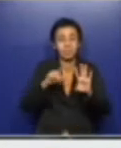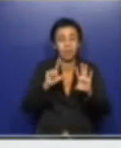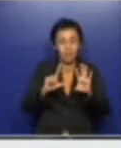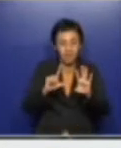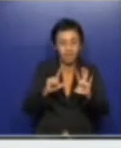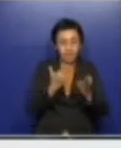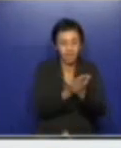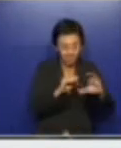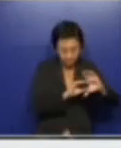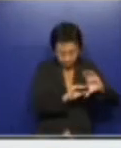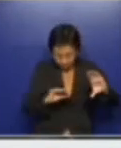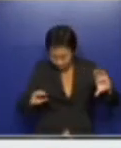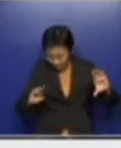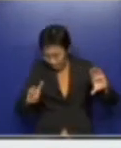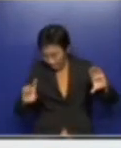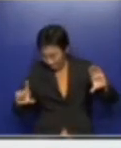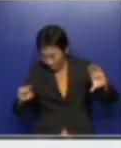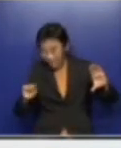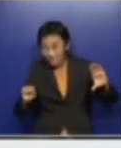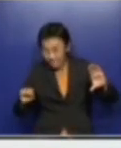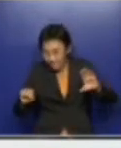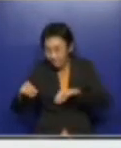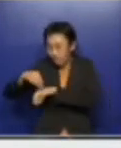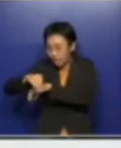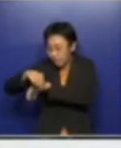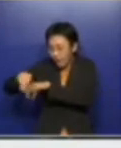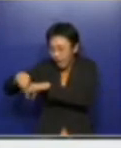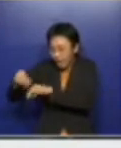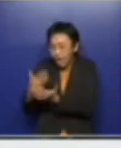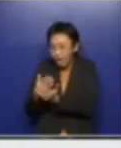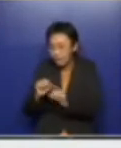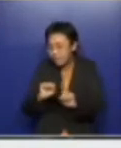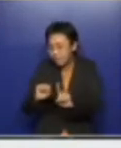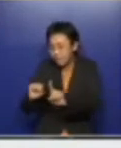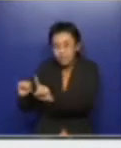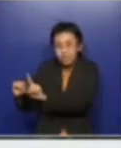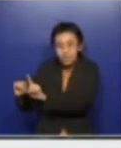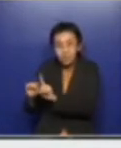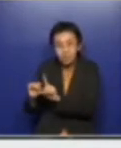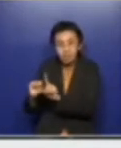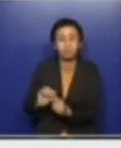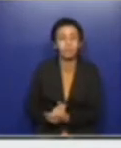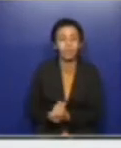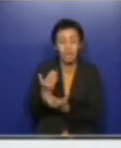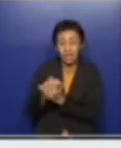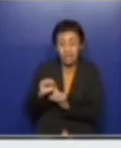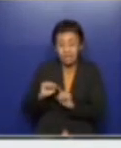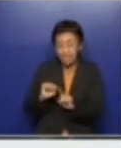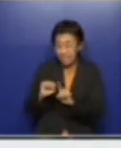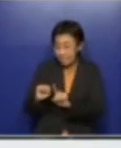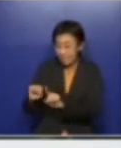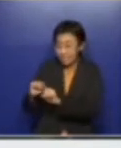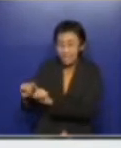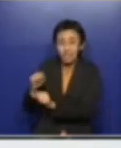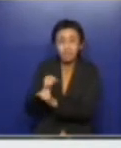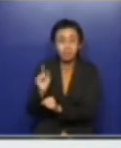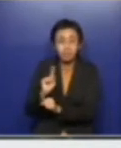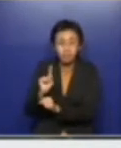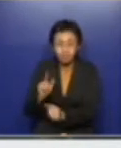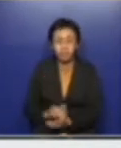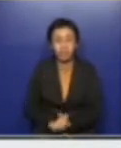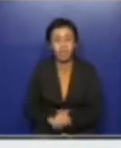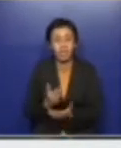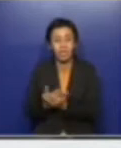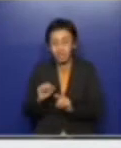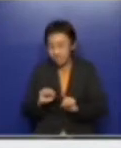า700ล้านบาทเพื่อจะให้ตำบลละแสนบาทเนี่ยแต่ตำบลไอ้เงินแสนบาทไม่ใช่มาทํางานอะไรนะมาส